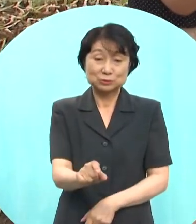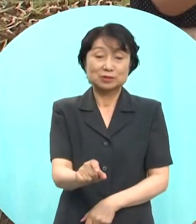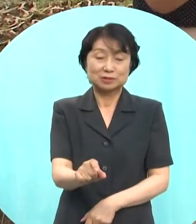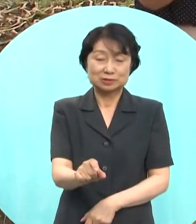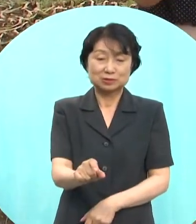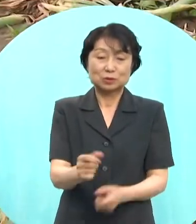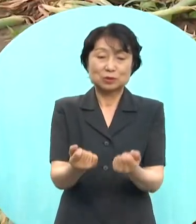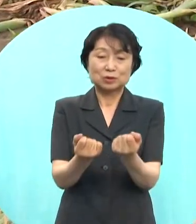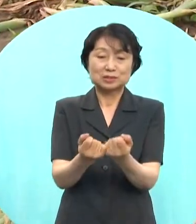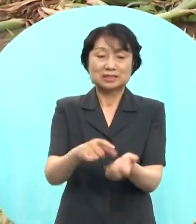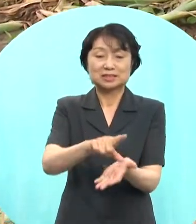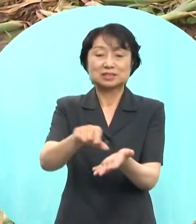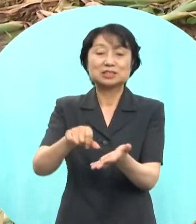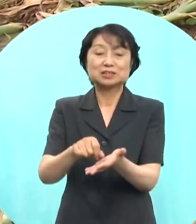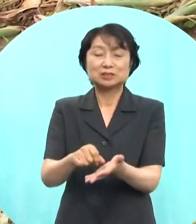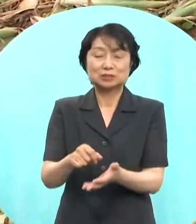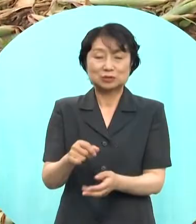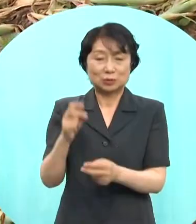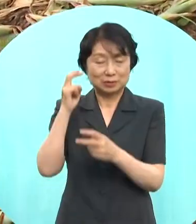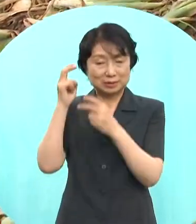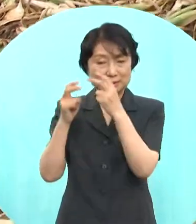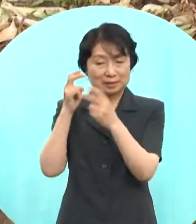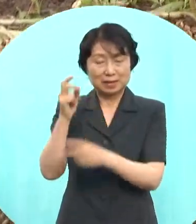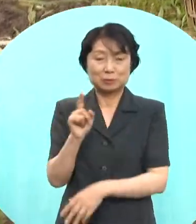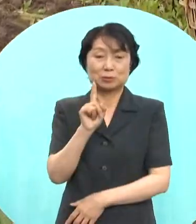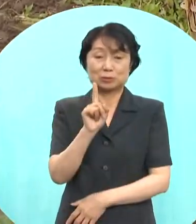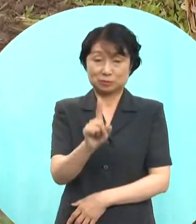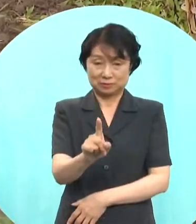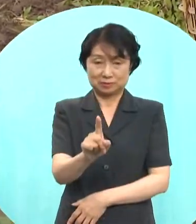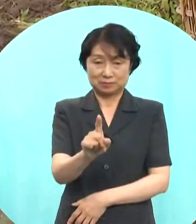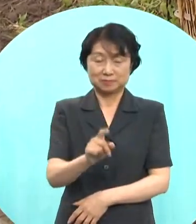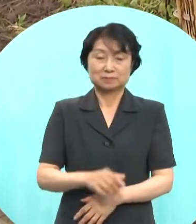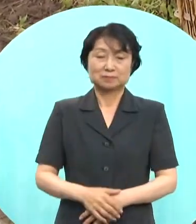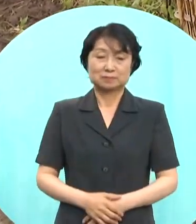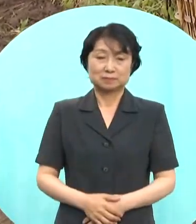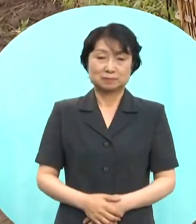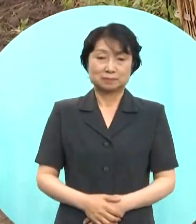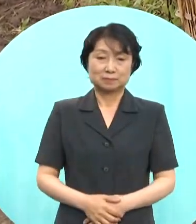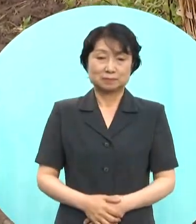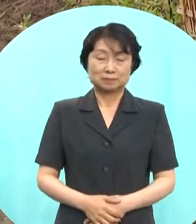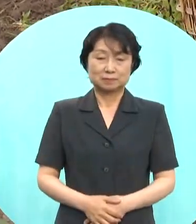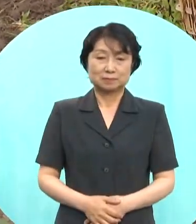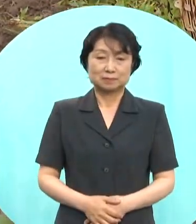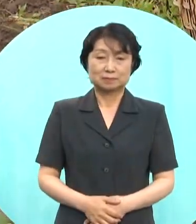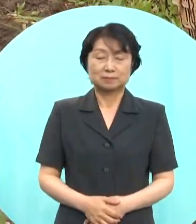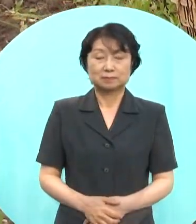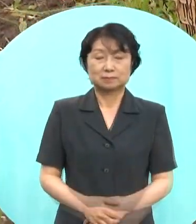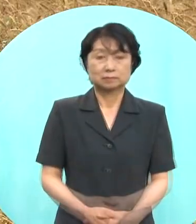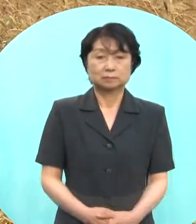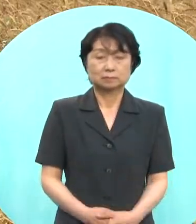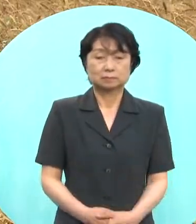ことも阿東徳佐地区の大きな悩みの一つです。